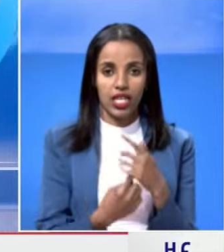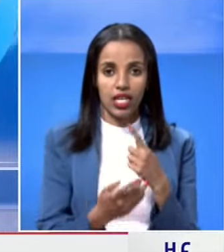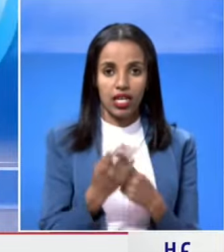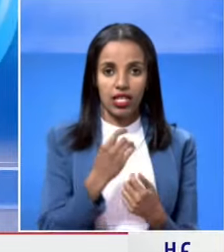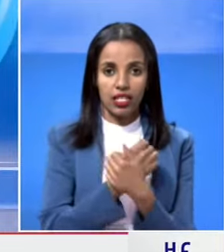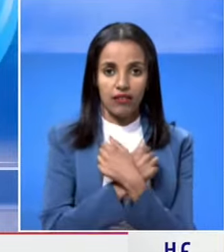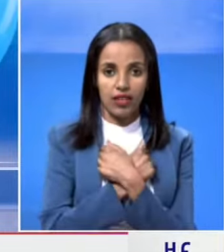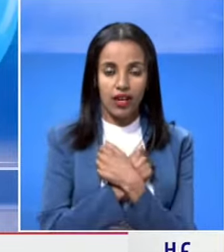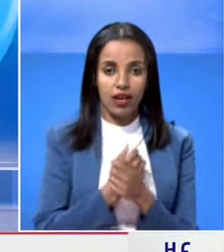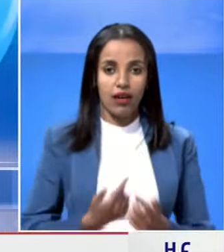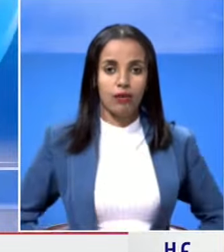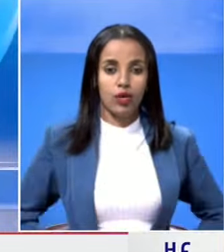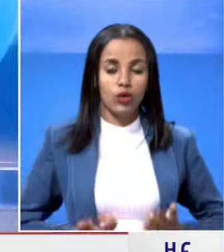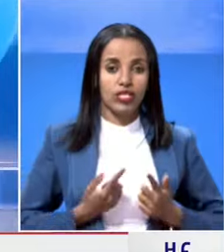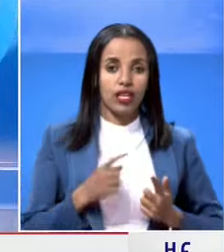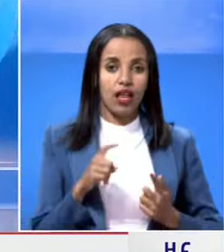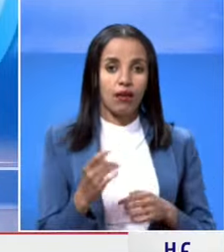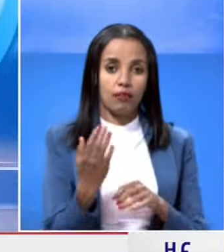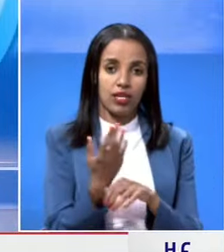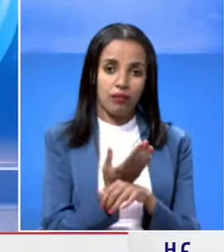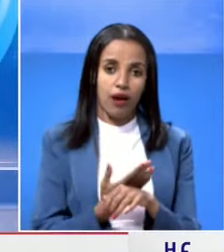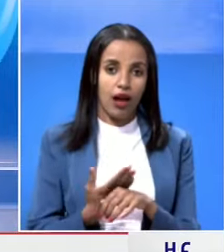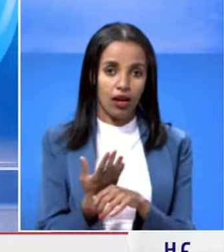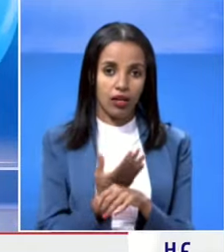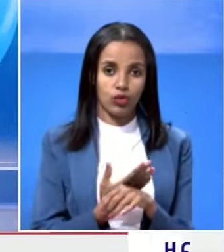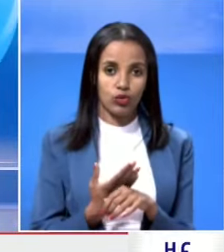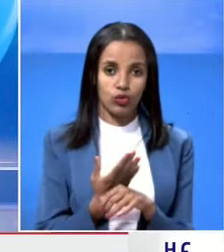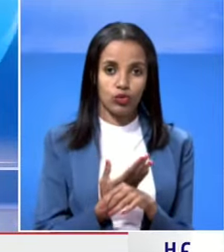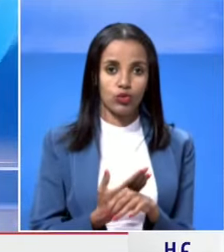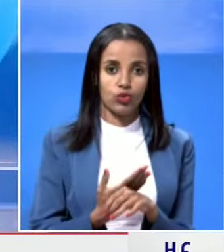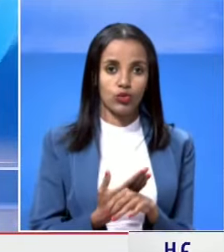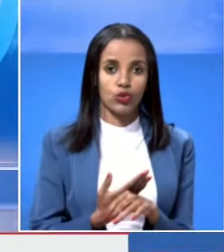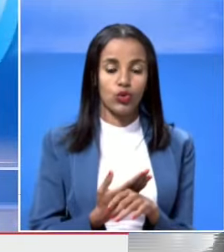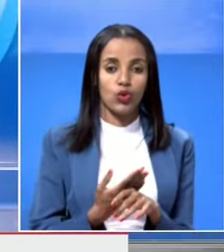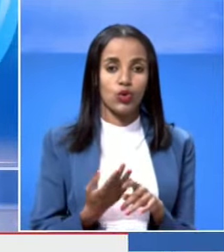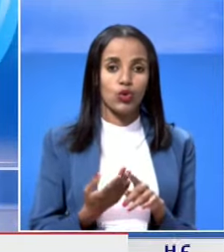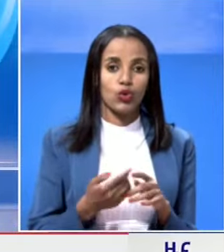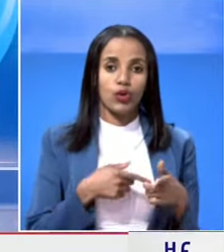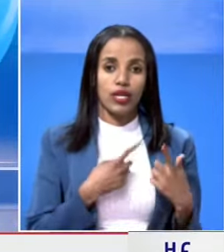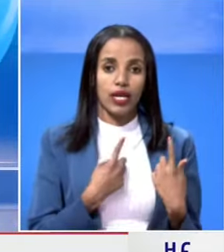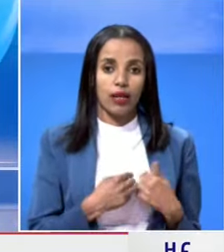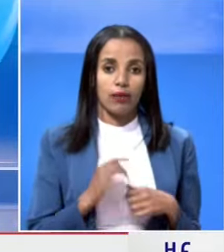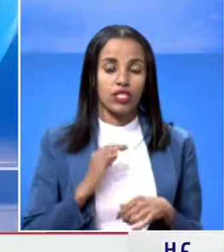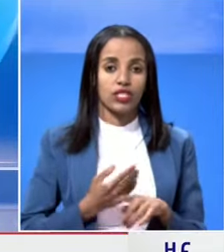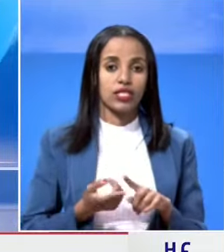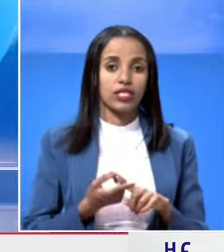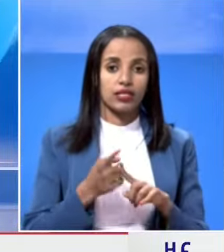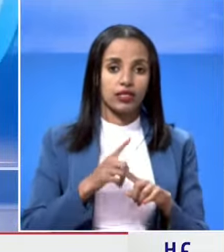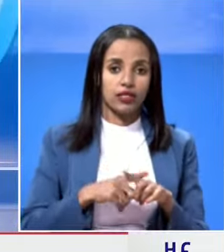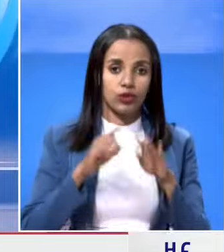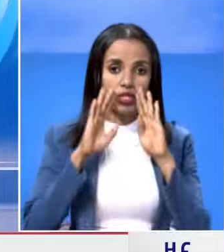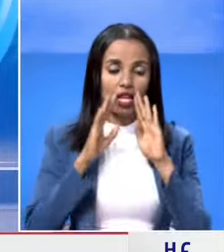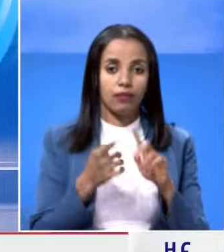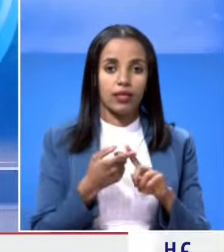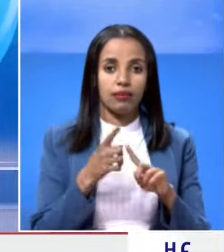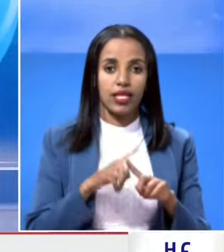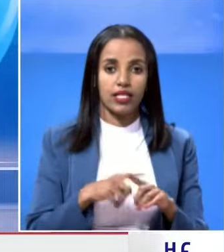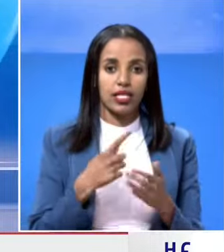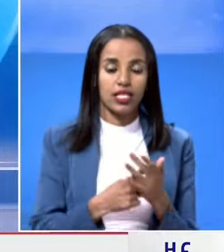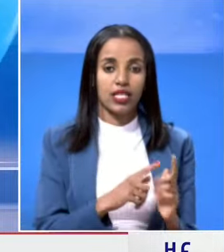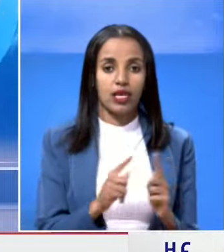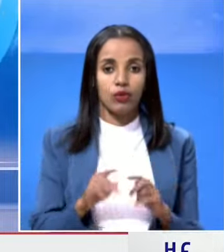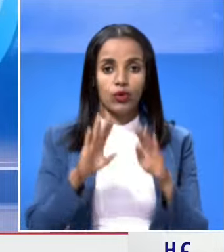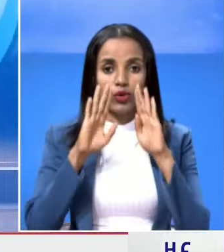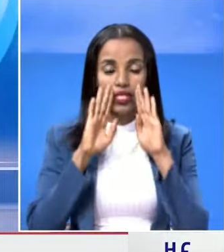ተፈቃቅረን መኖር ስላለብን እባካችሁ ወደ ቀልባችን ተመልሰን ወደ ነበረ ሰላማችን እንመለስ። ለዚህ ደግሞ የሰላም